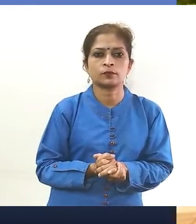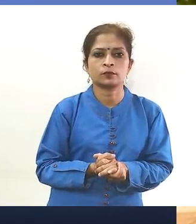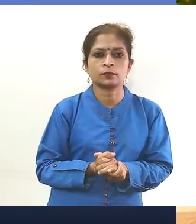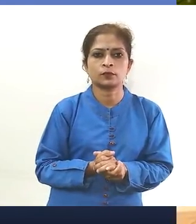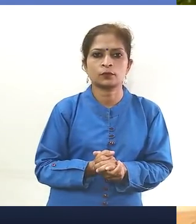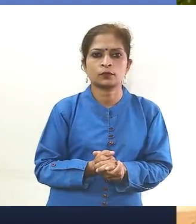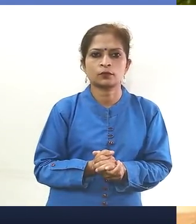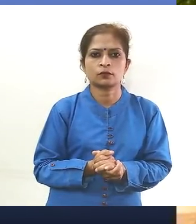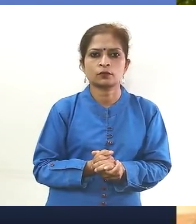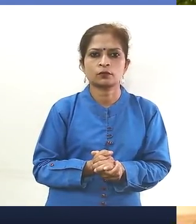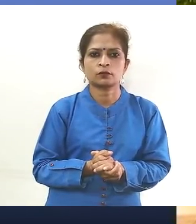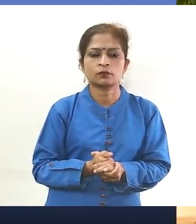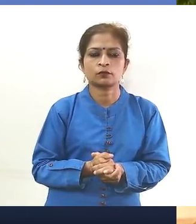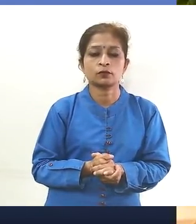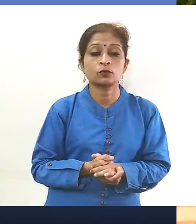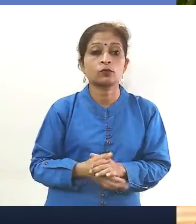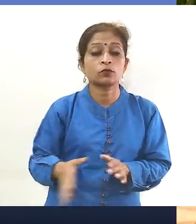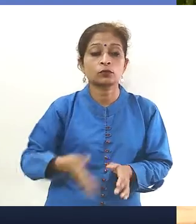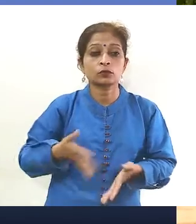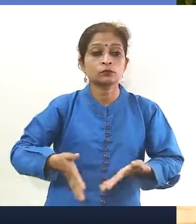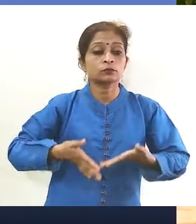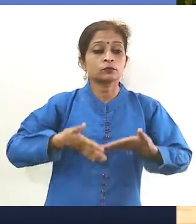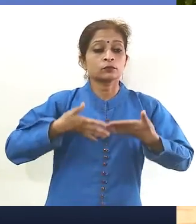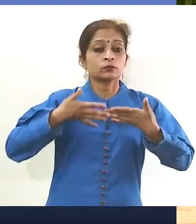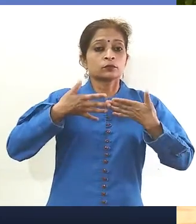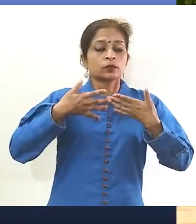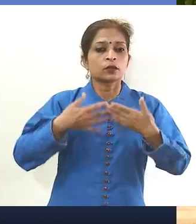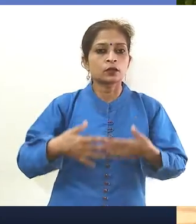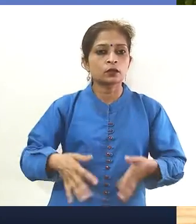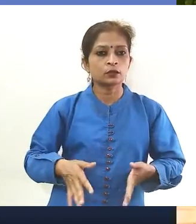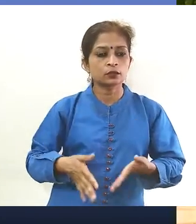ऐसे लंबे लंबे श्वास,